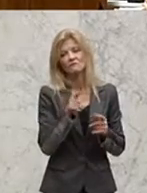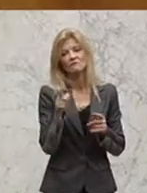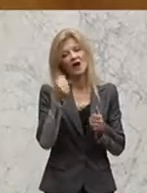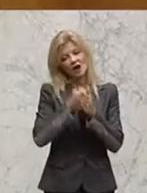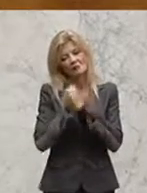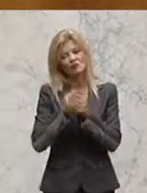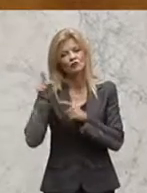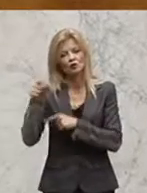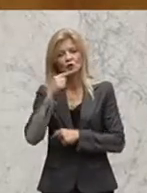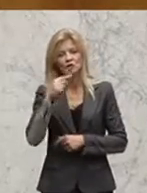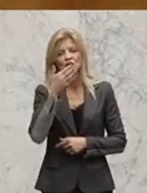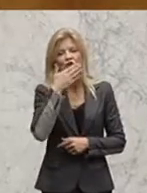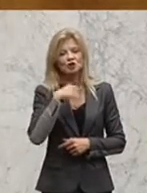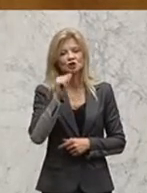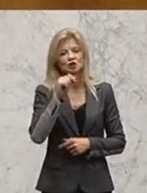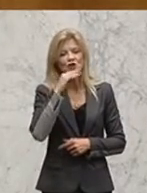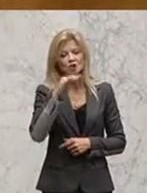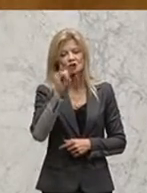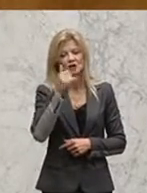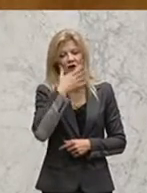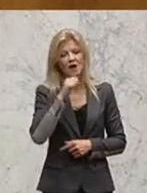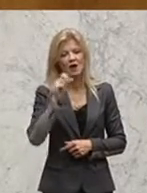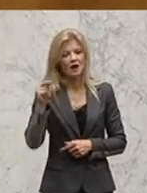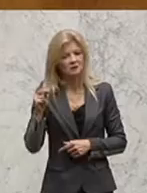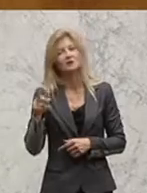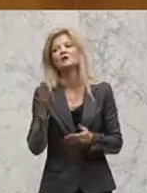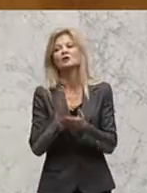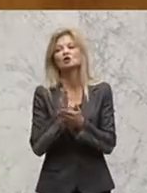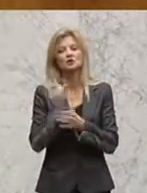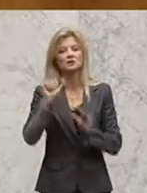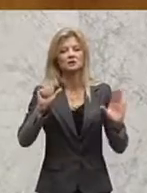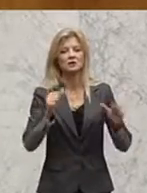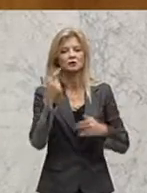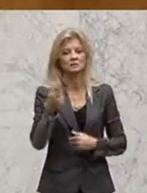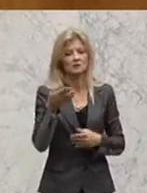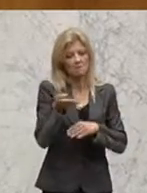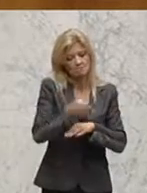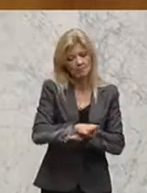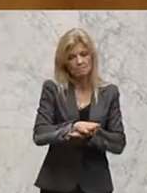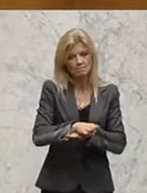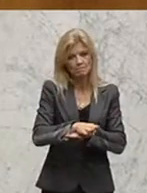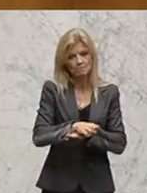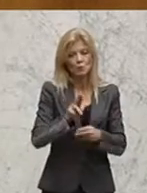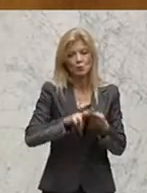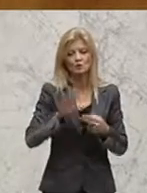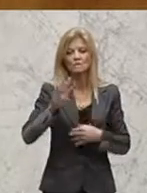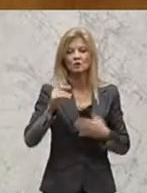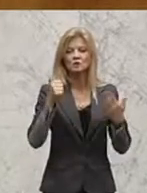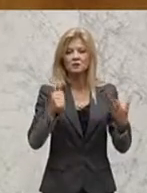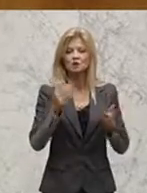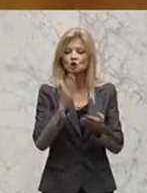sind. 26 sind bereits zu Tode gekommen und 64 sind bereits aus dem